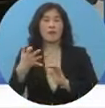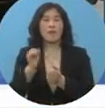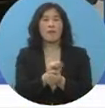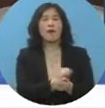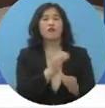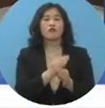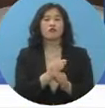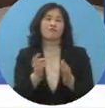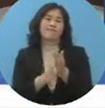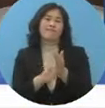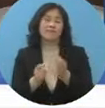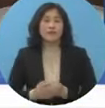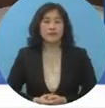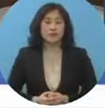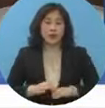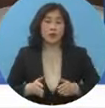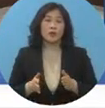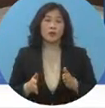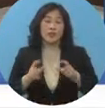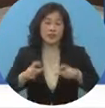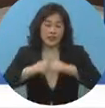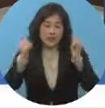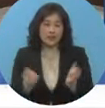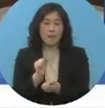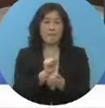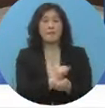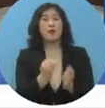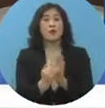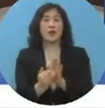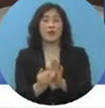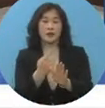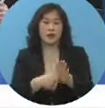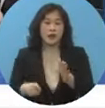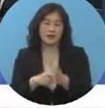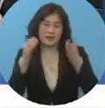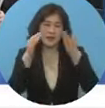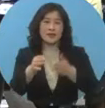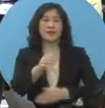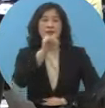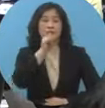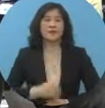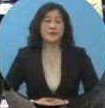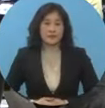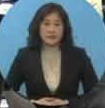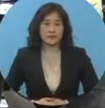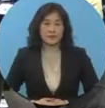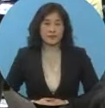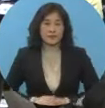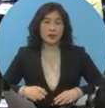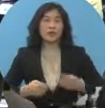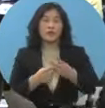비상 입니다 전남도는 지역사회 확산을 막기 위해 온 힘을 쏟고 있습니다 전남도는